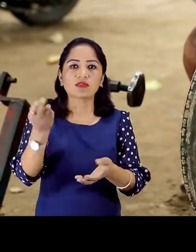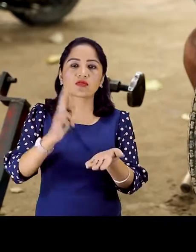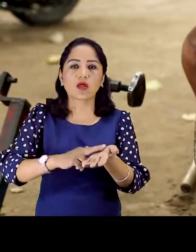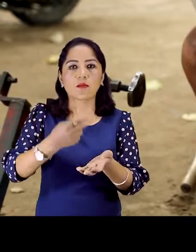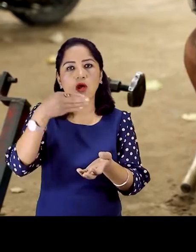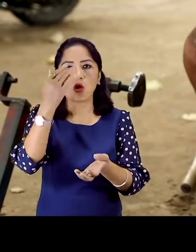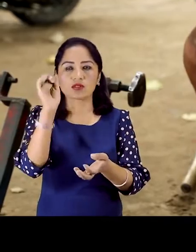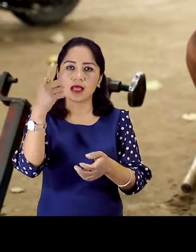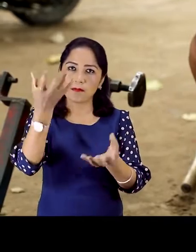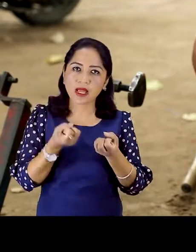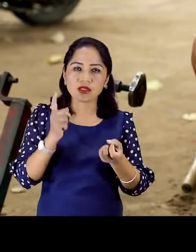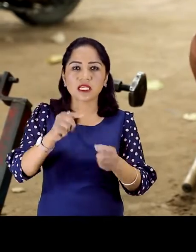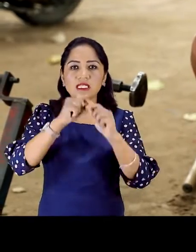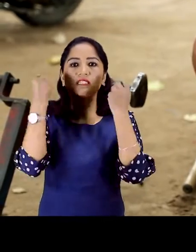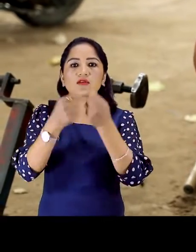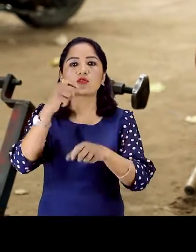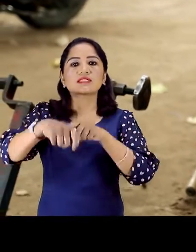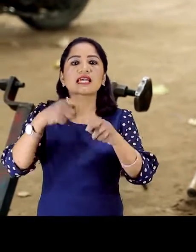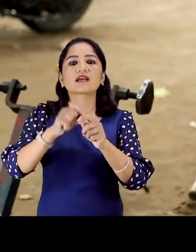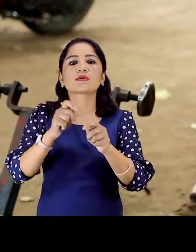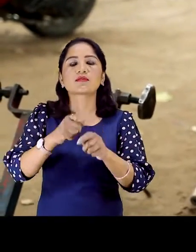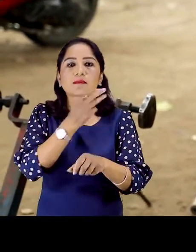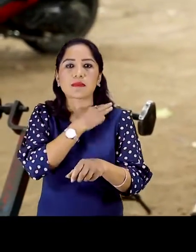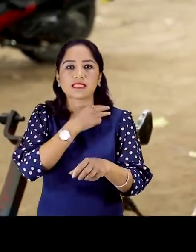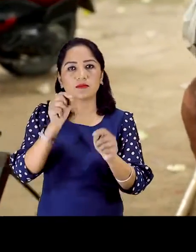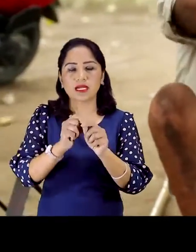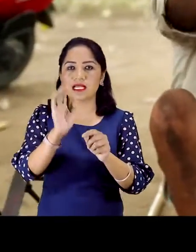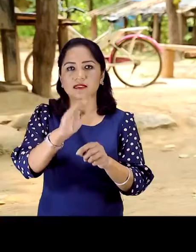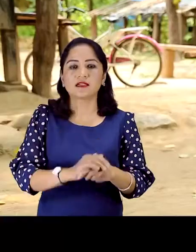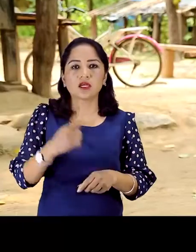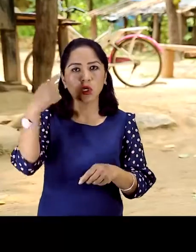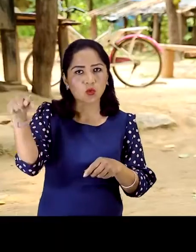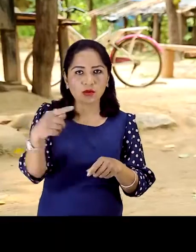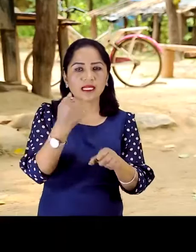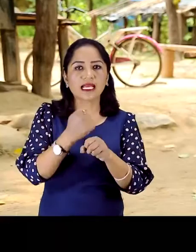थप हौशला मिल्यो र अहिले एस्थेत्र कई साइकल मेकानिक बने का चानोनी